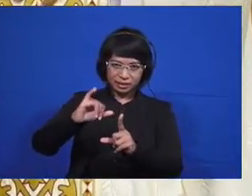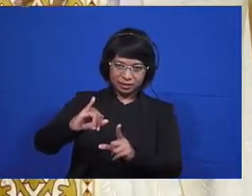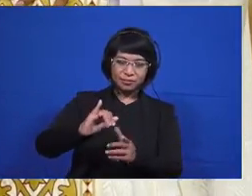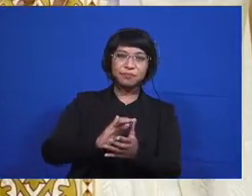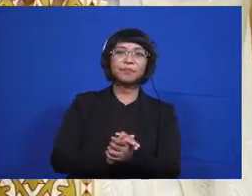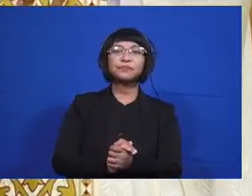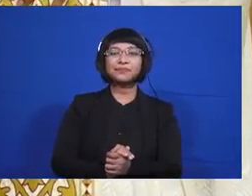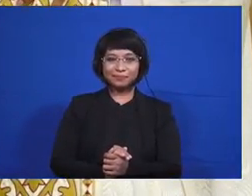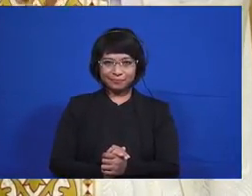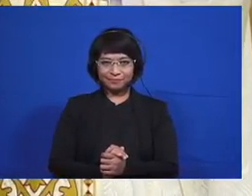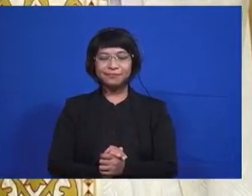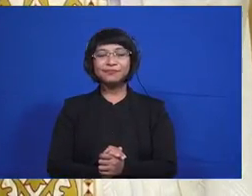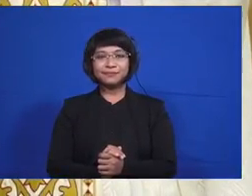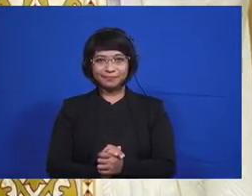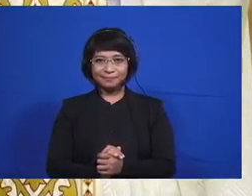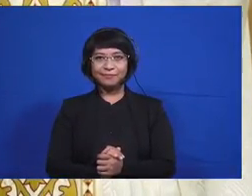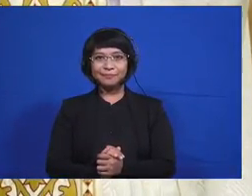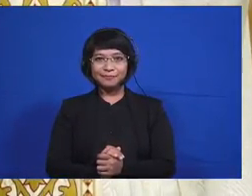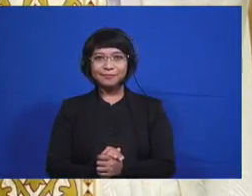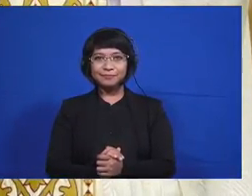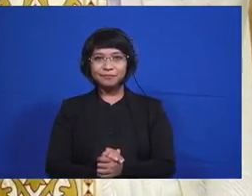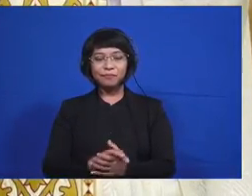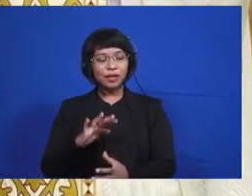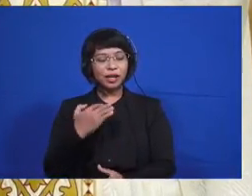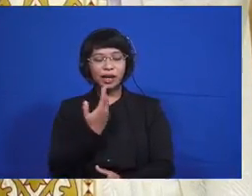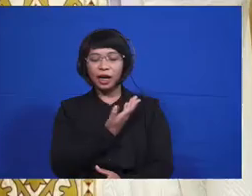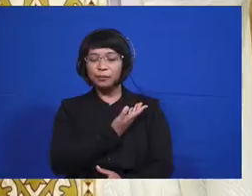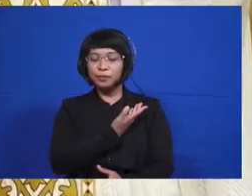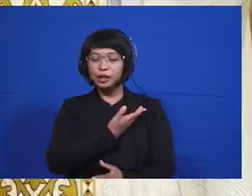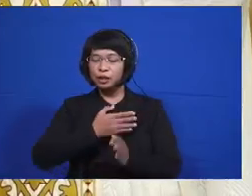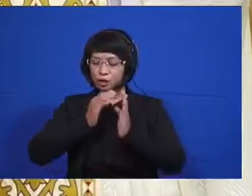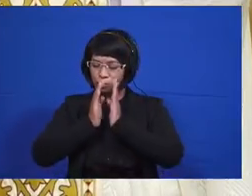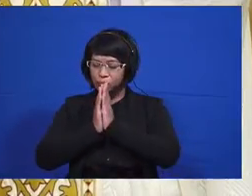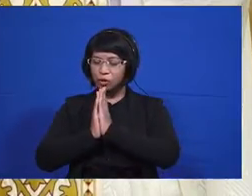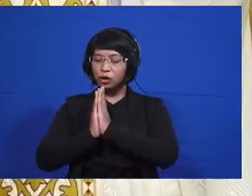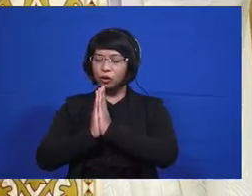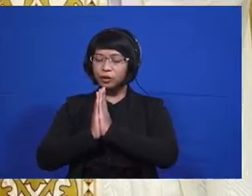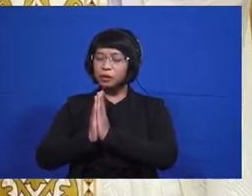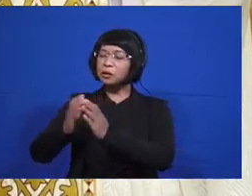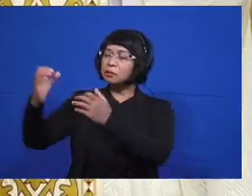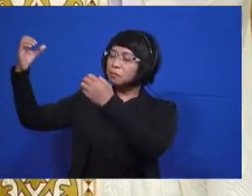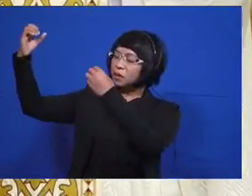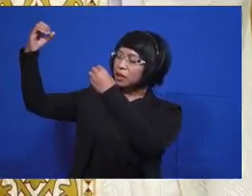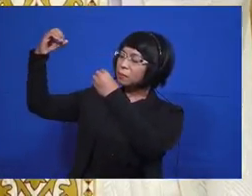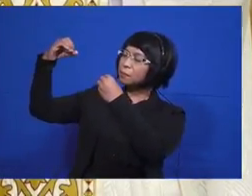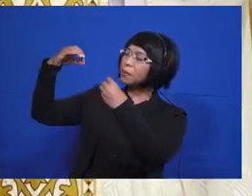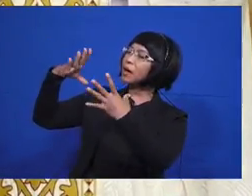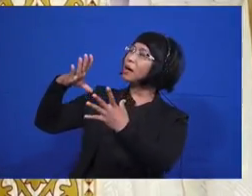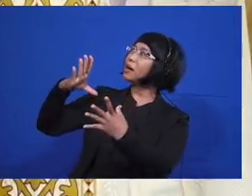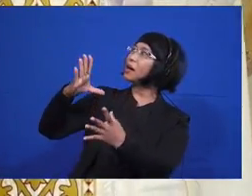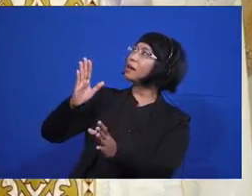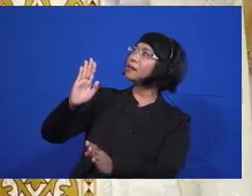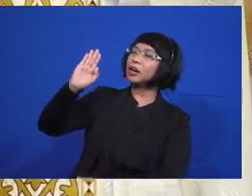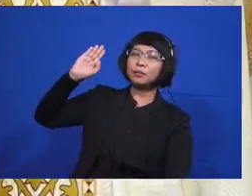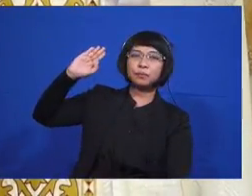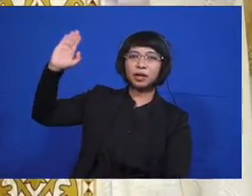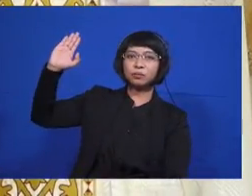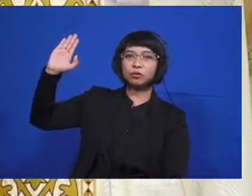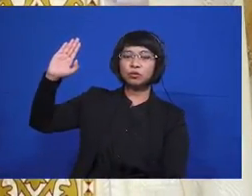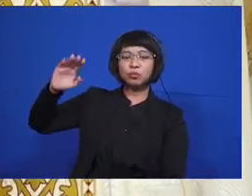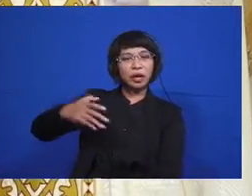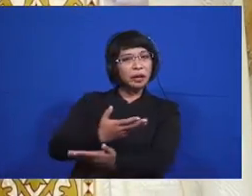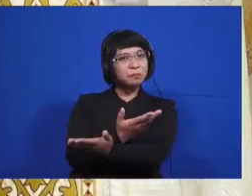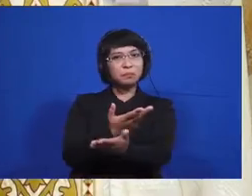rahasia-rahasia penebusan. Kami mohon, sudilah melimpahkan rahmat-Mu supaya mereka